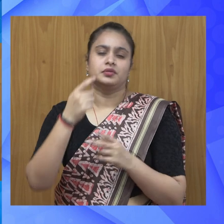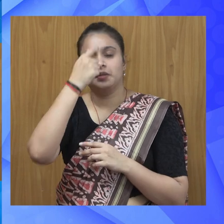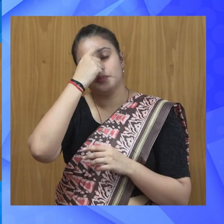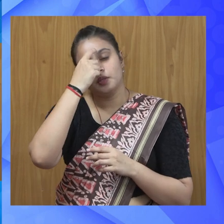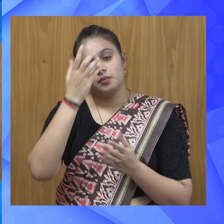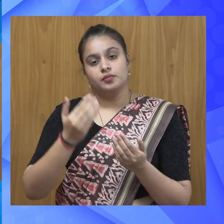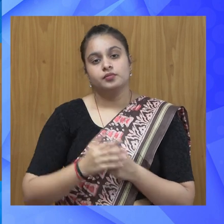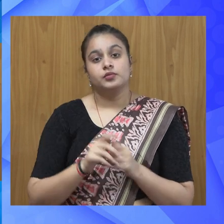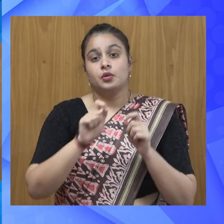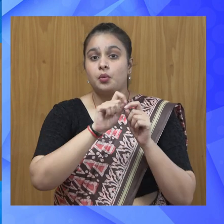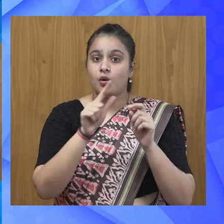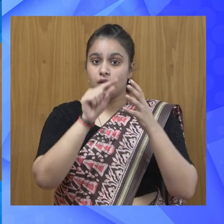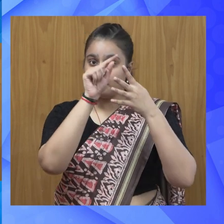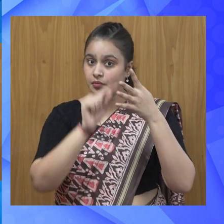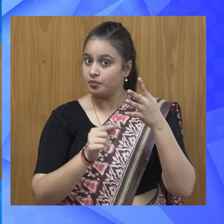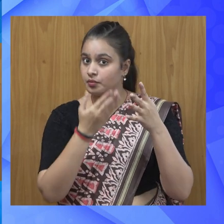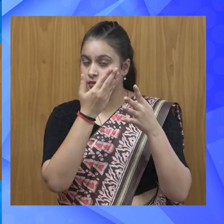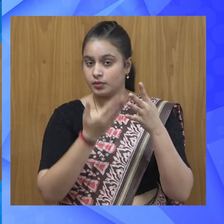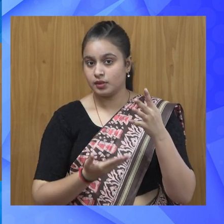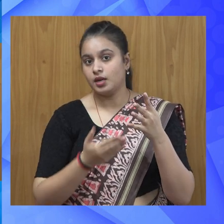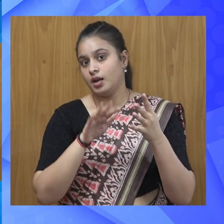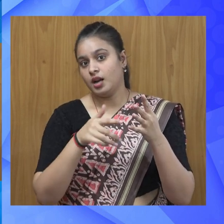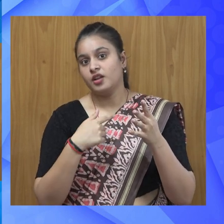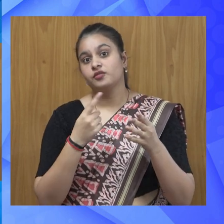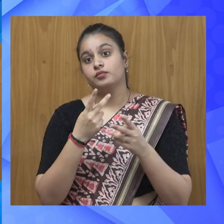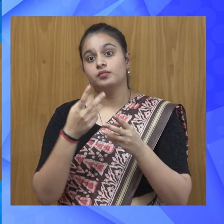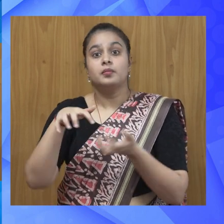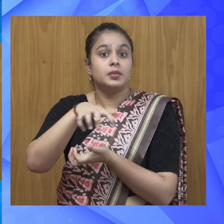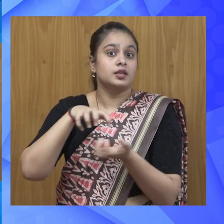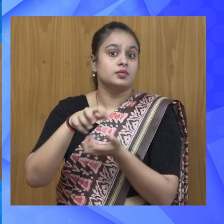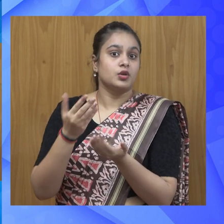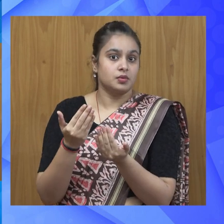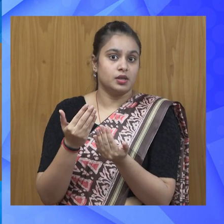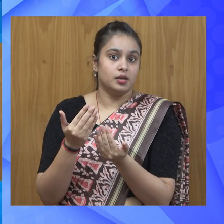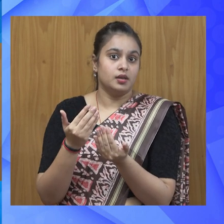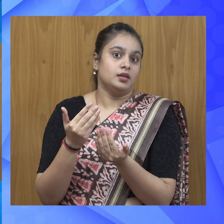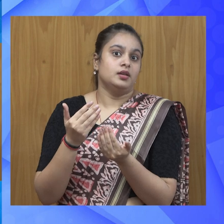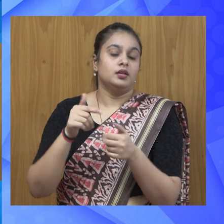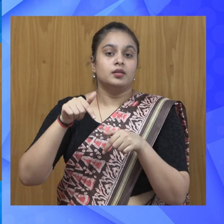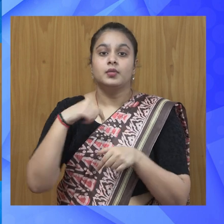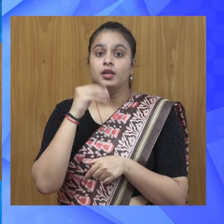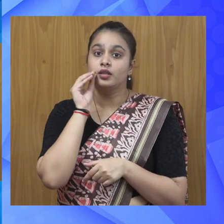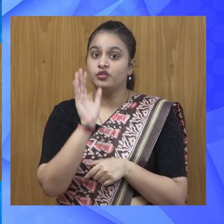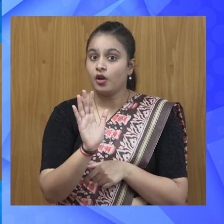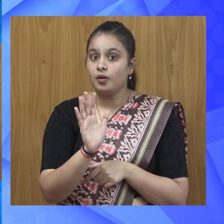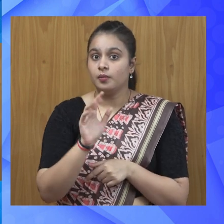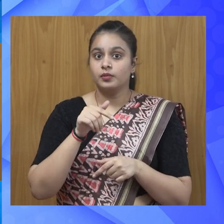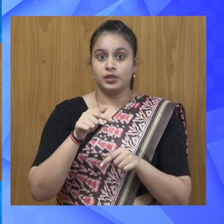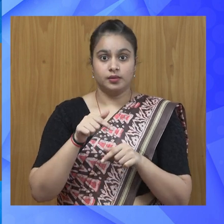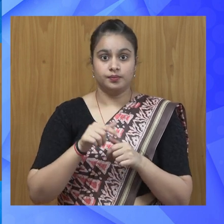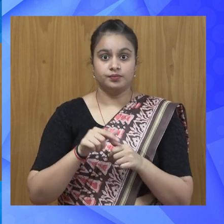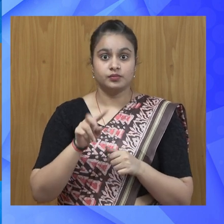सकते हैं। तो ये सारे एंजाइटी और डिप्रेशन और काफी टाइम में ये मिक्स भी हो सकता है और जैसे बताया कि ये, लेकिन